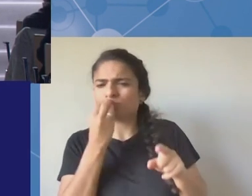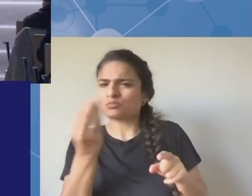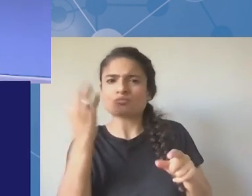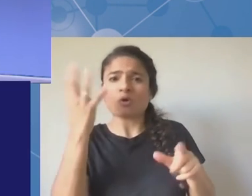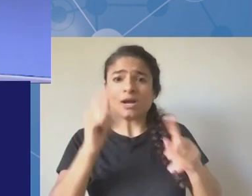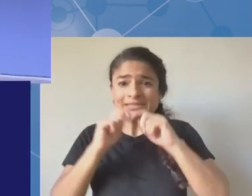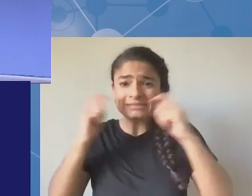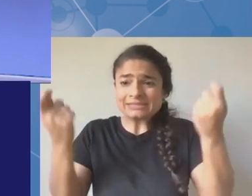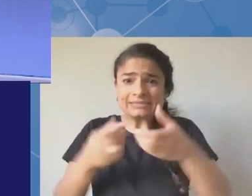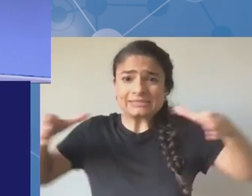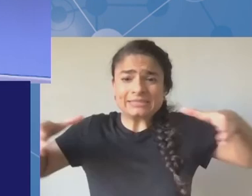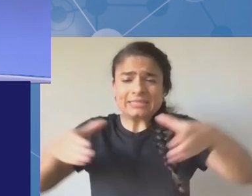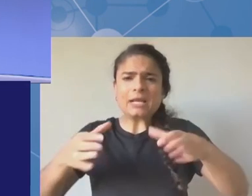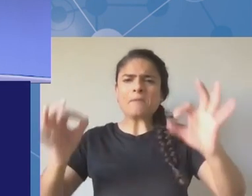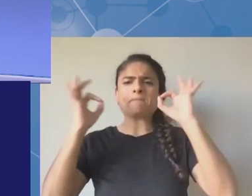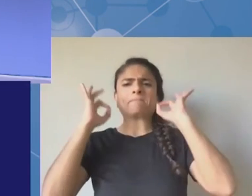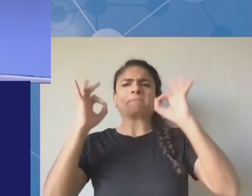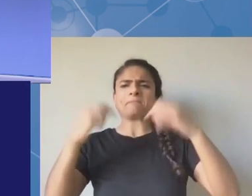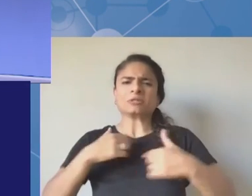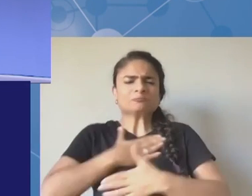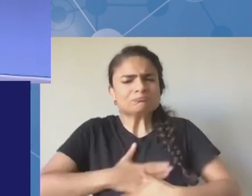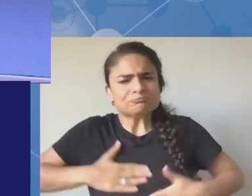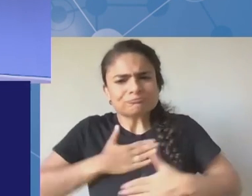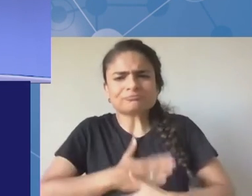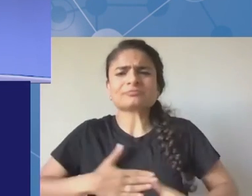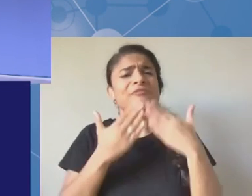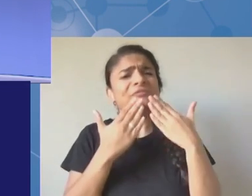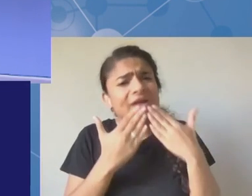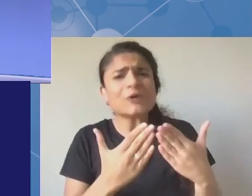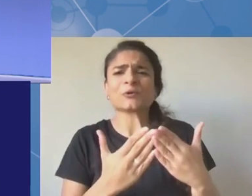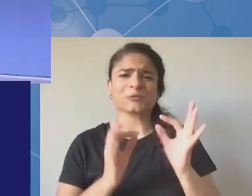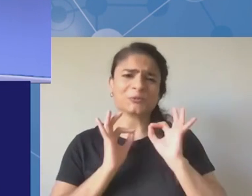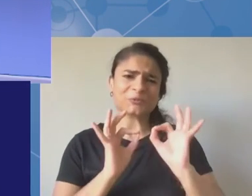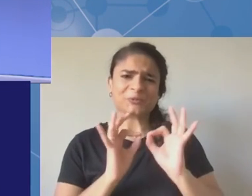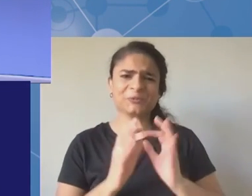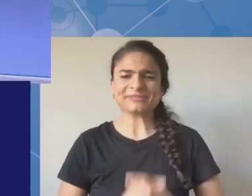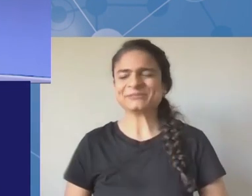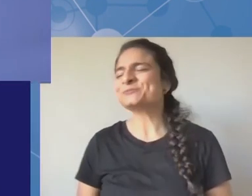с тобой и с твоей командой. Спасибо за это.